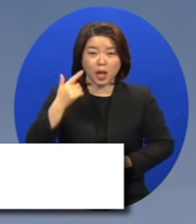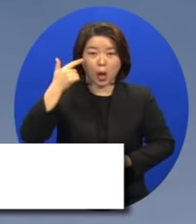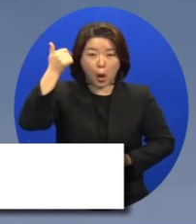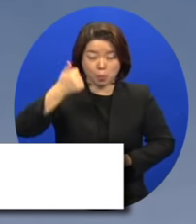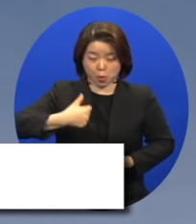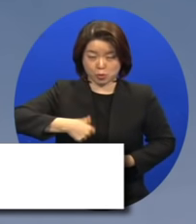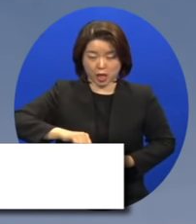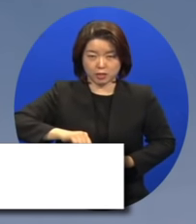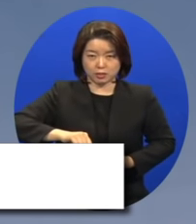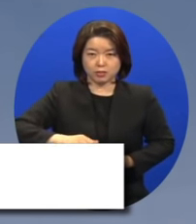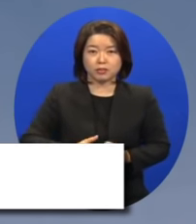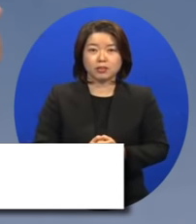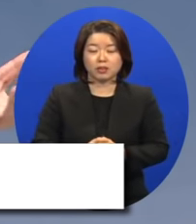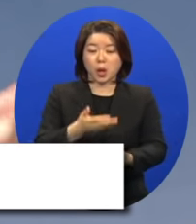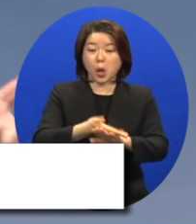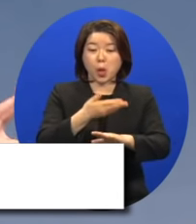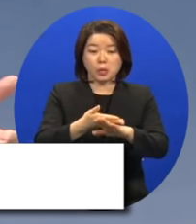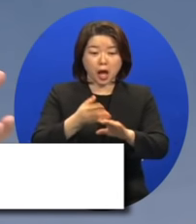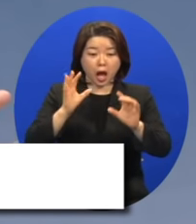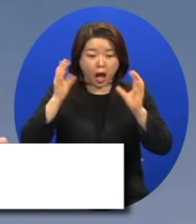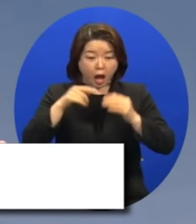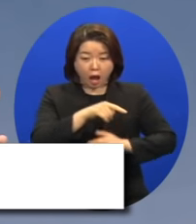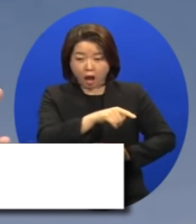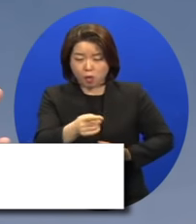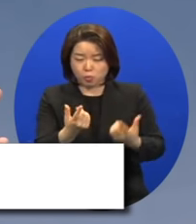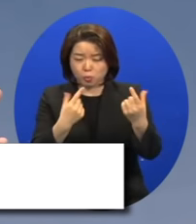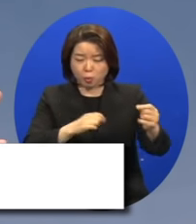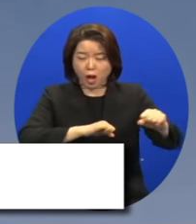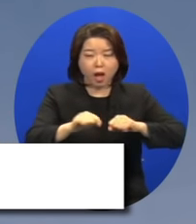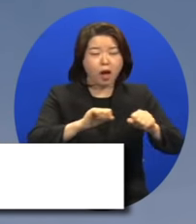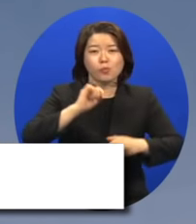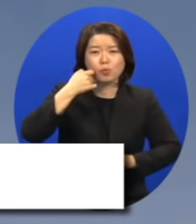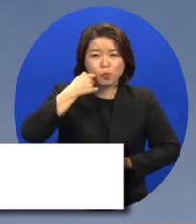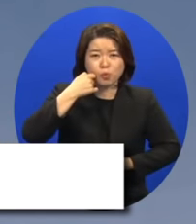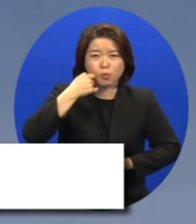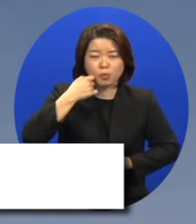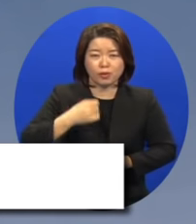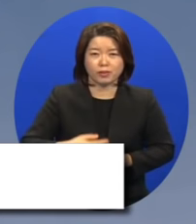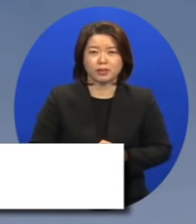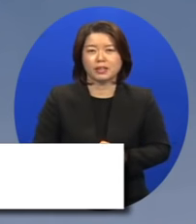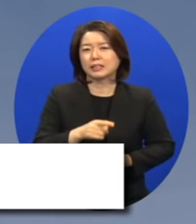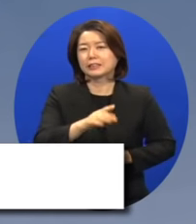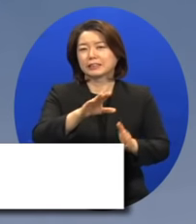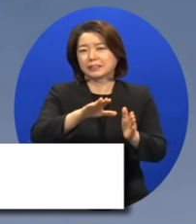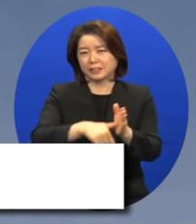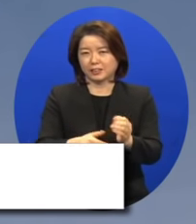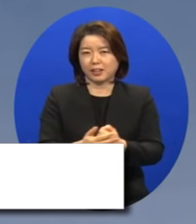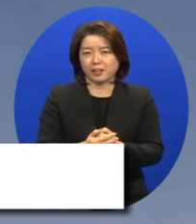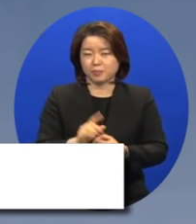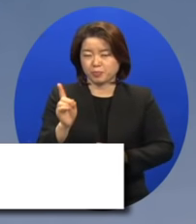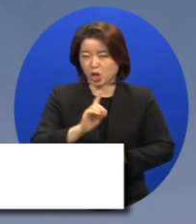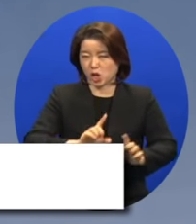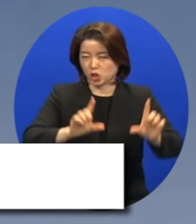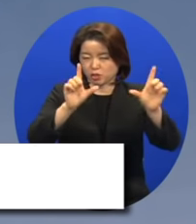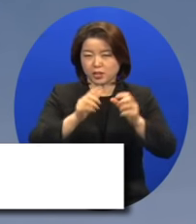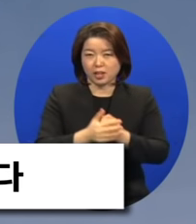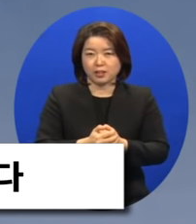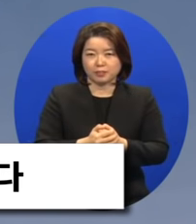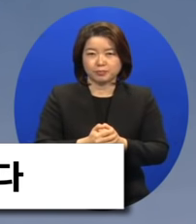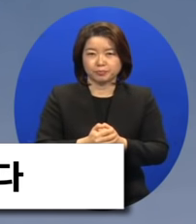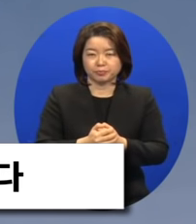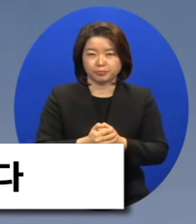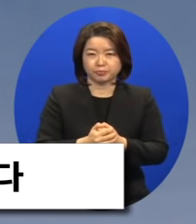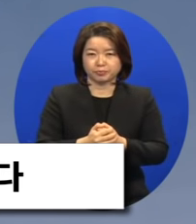.목사아들로서 ,저는다른 아이들이하는대로할수가없었어요.어느날